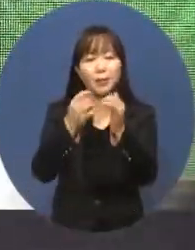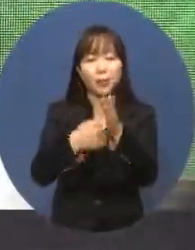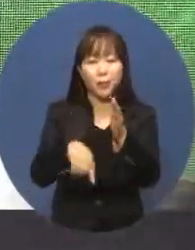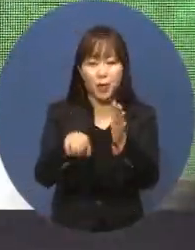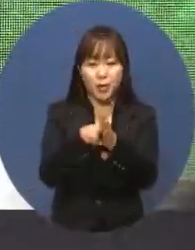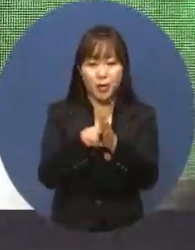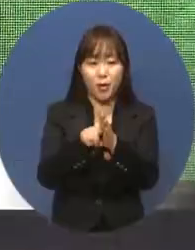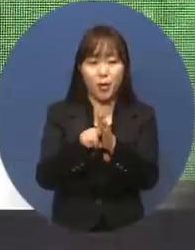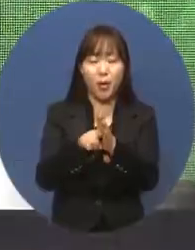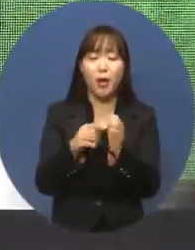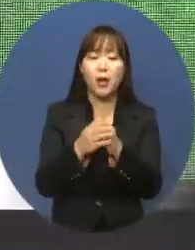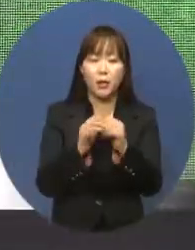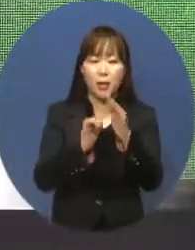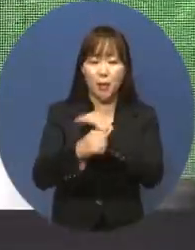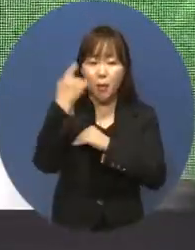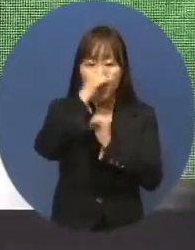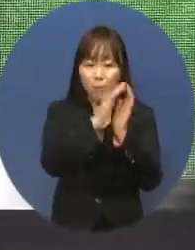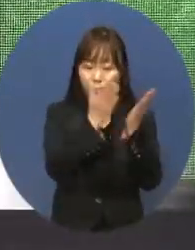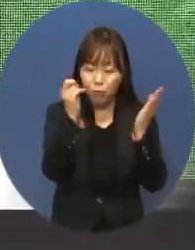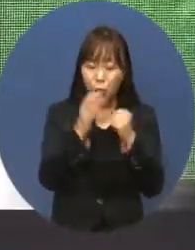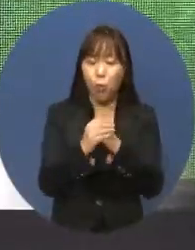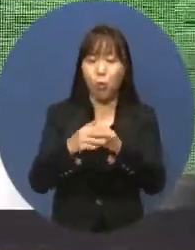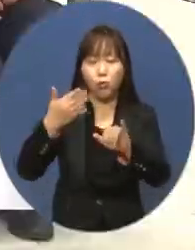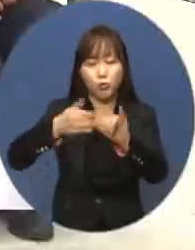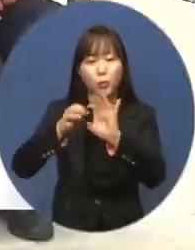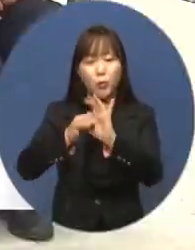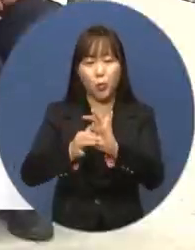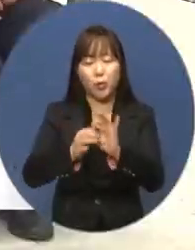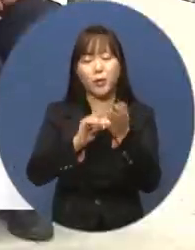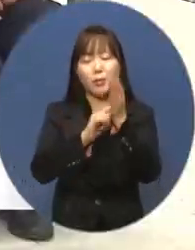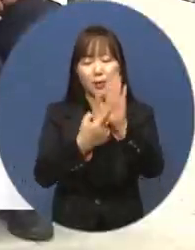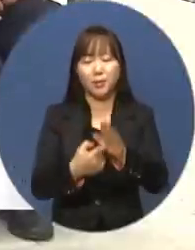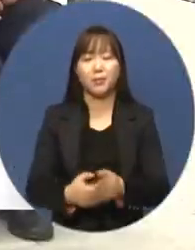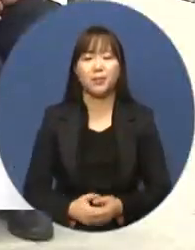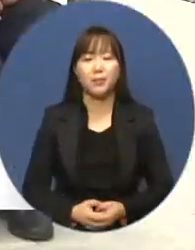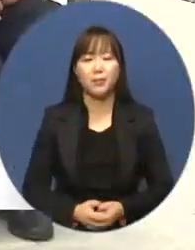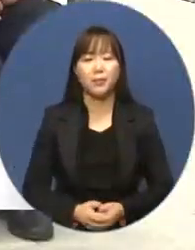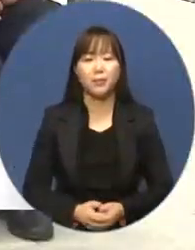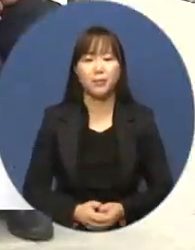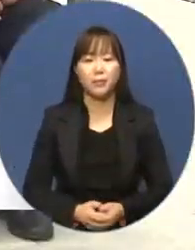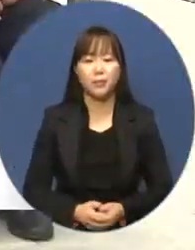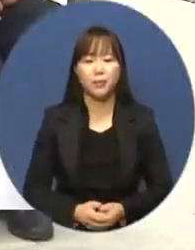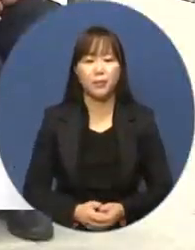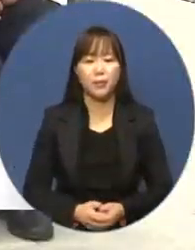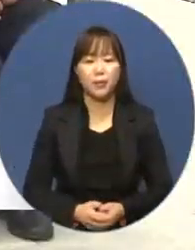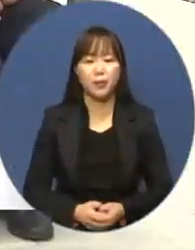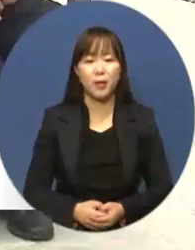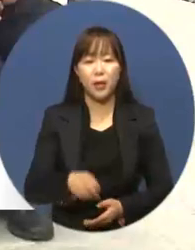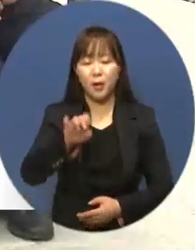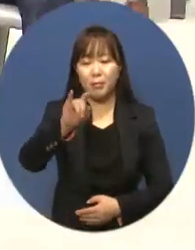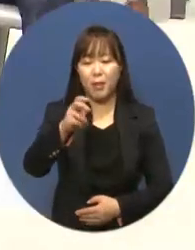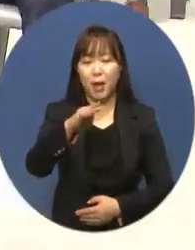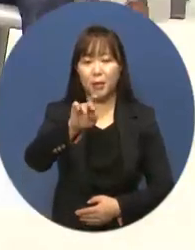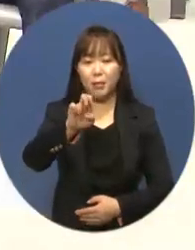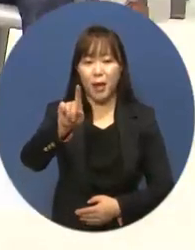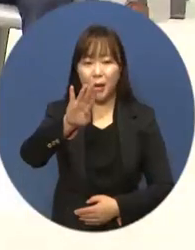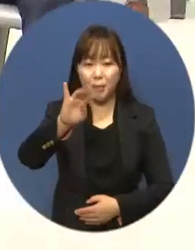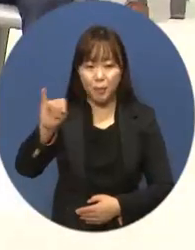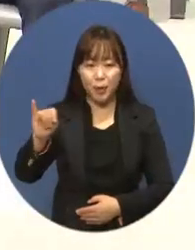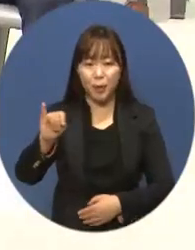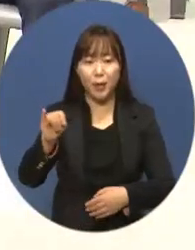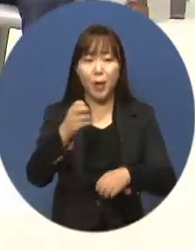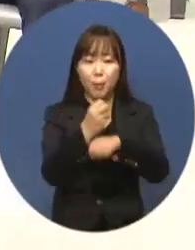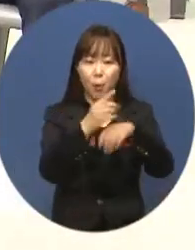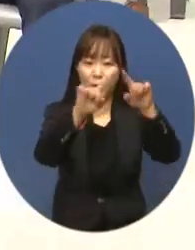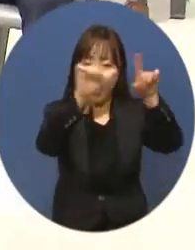순천시 대표 페이스북과 유튜브 등으로 생중계 됐습니다 이 자리에서는 8 마비 보물 안내판 제막식 와